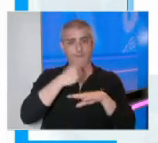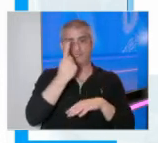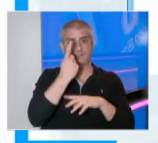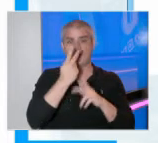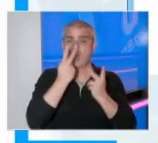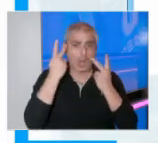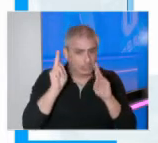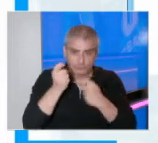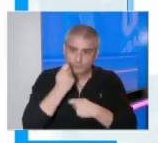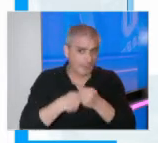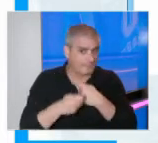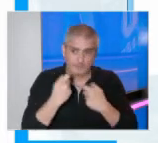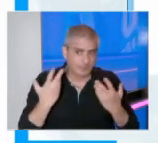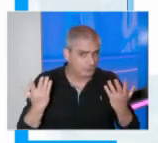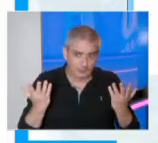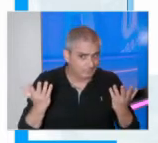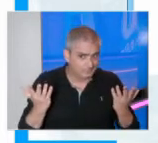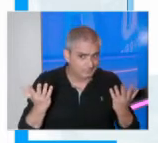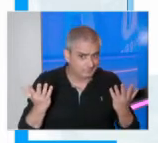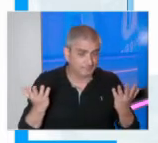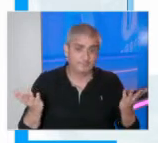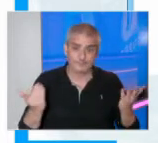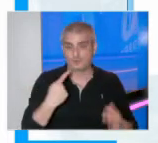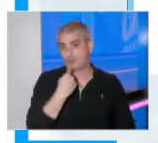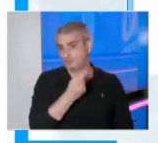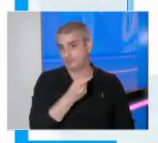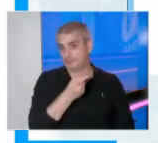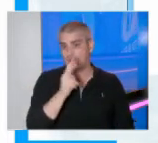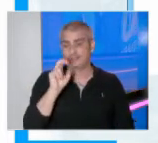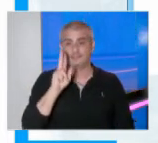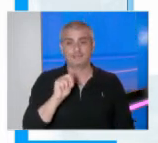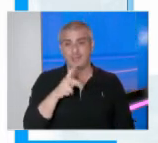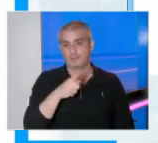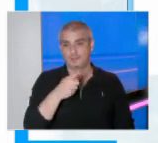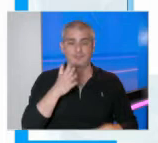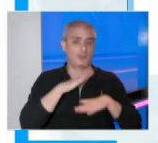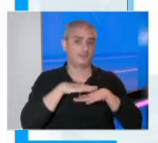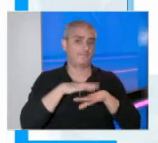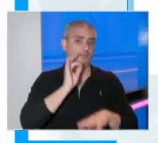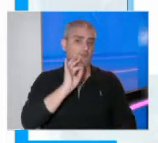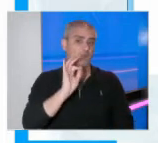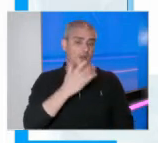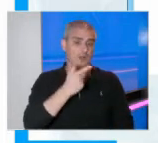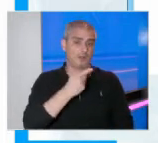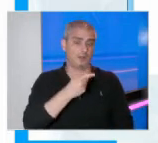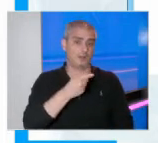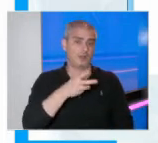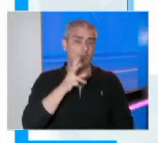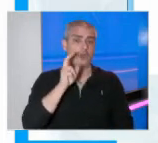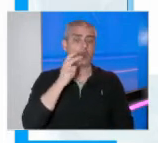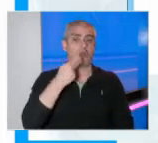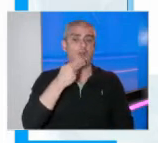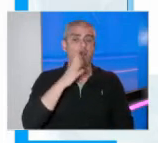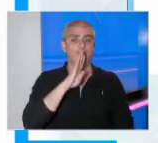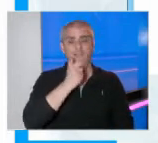היחידה הלא חשובה במשק. רומזת ניצן לתפקיד של עוד בצר